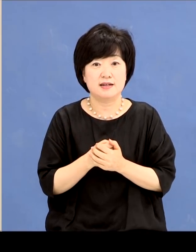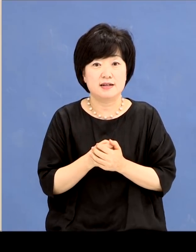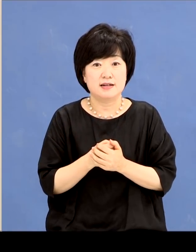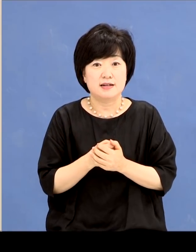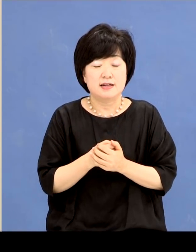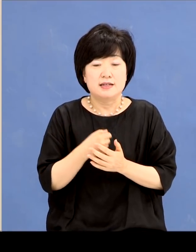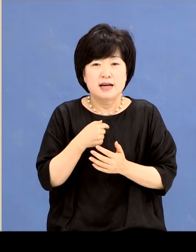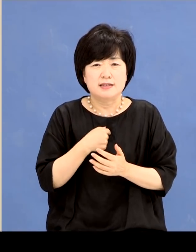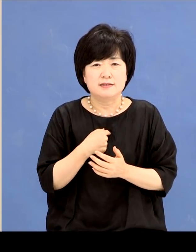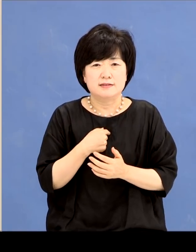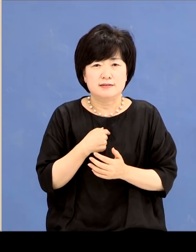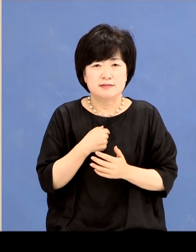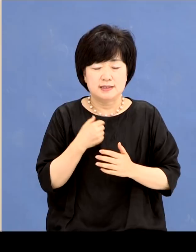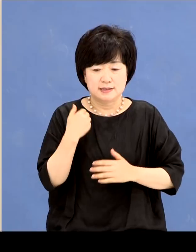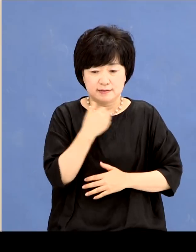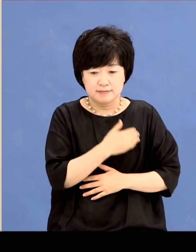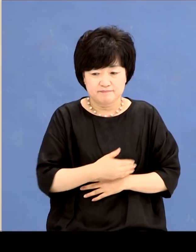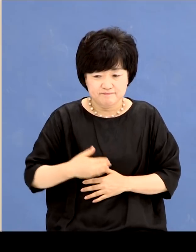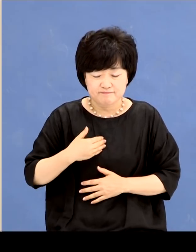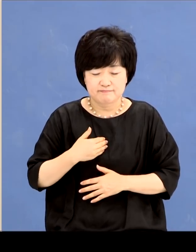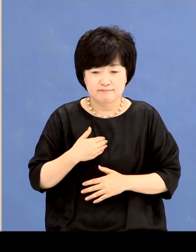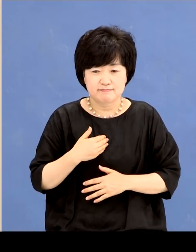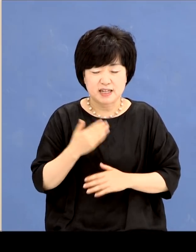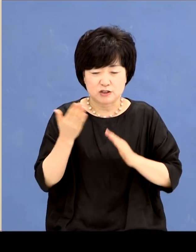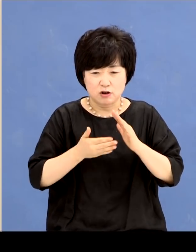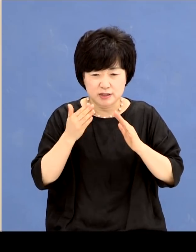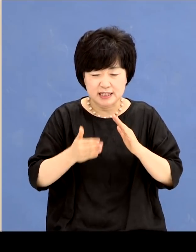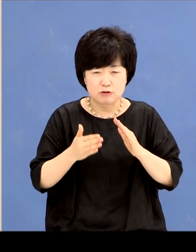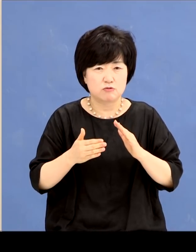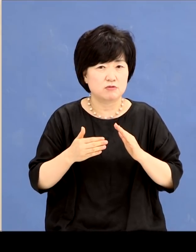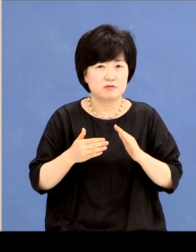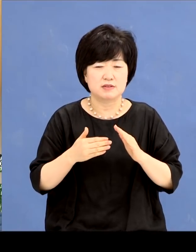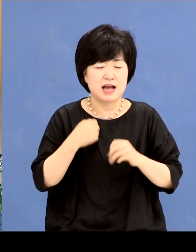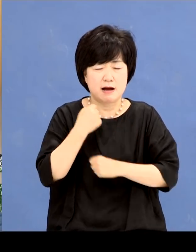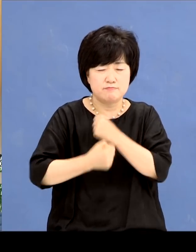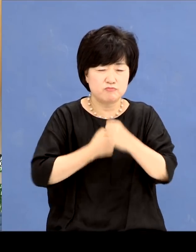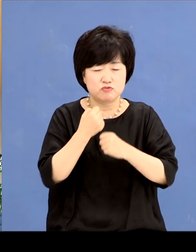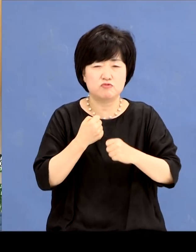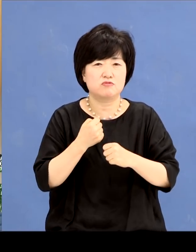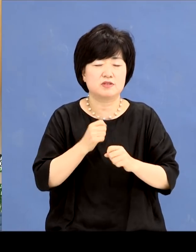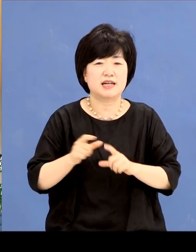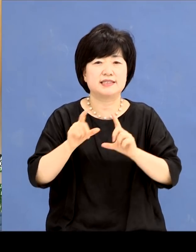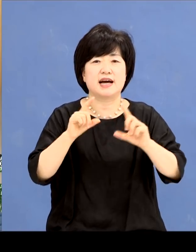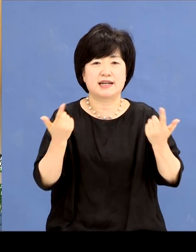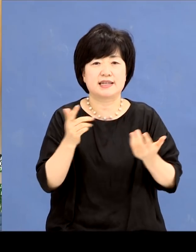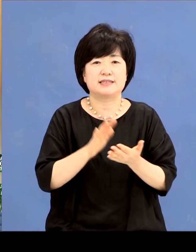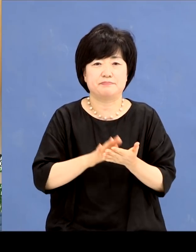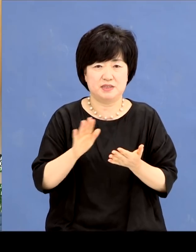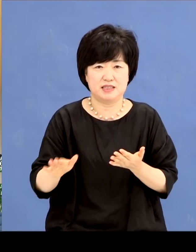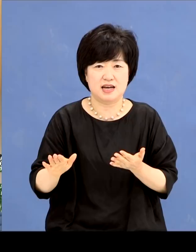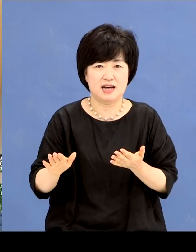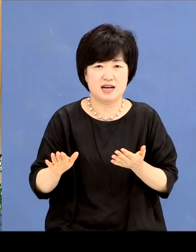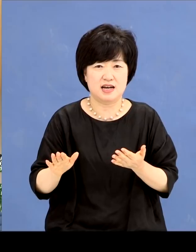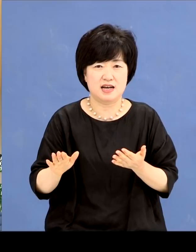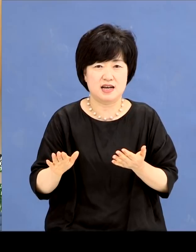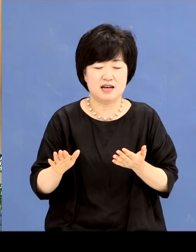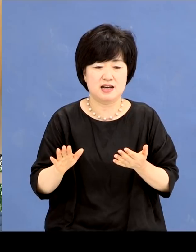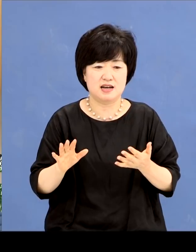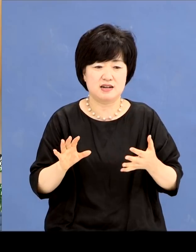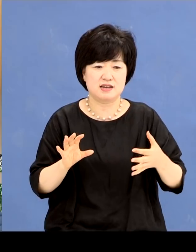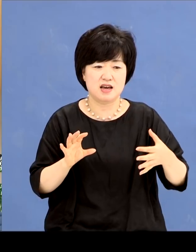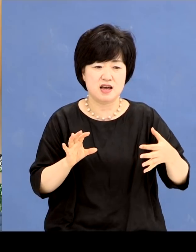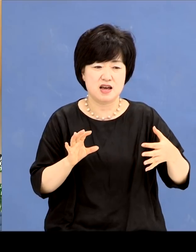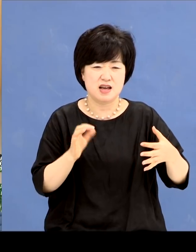하지 않겠습니다라는 고백을 했어요. 왜 그 고백을 했냐면 네. 저와 같은 친구들이 그러한 무분별한 관계들